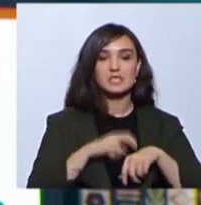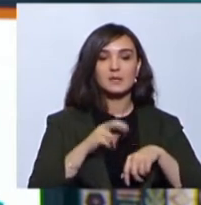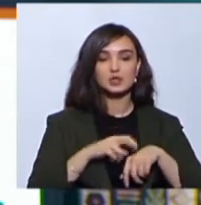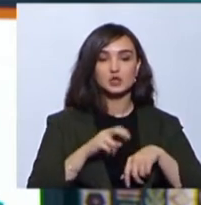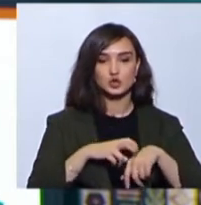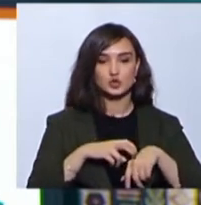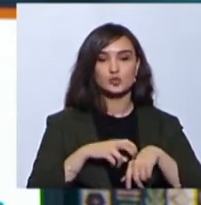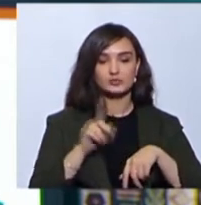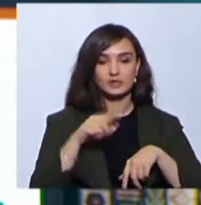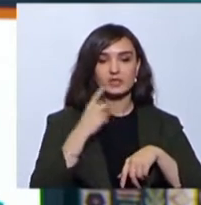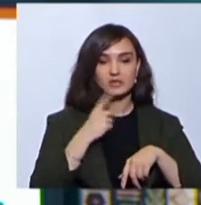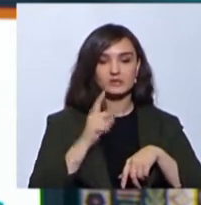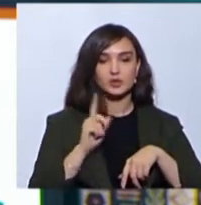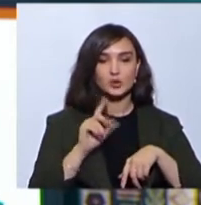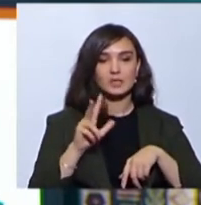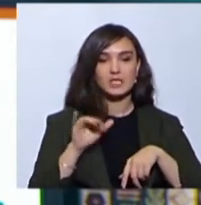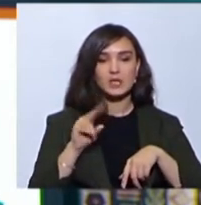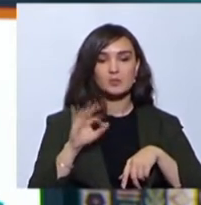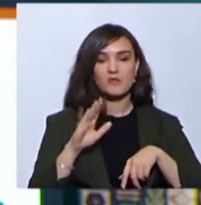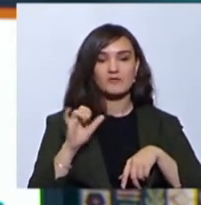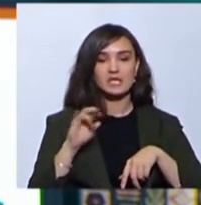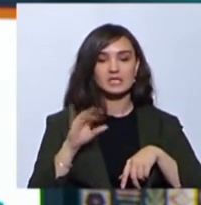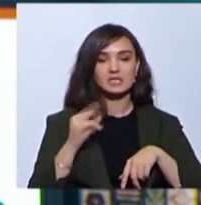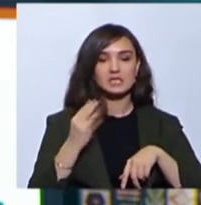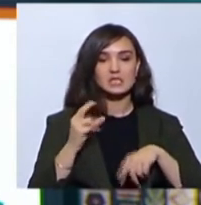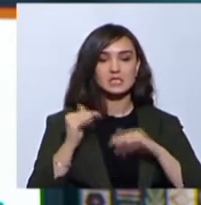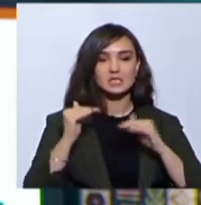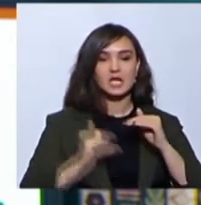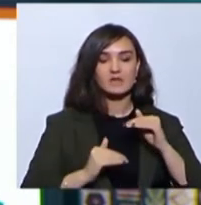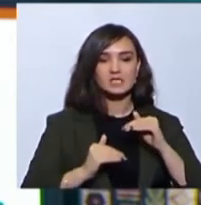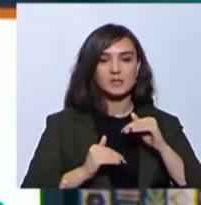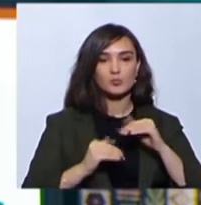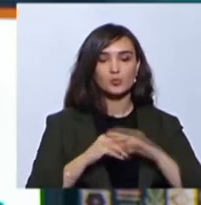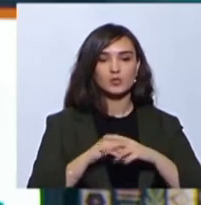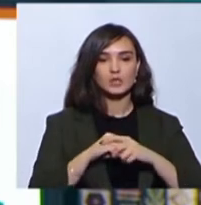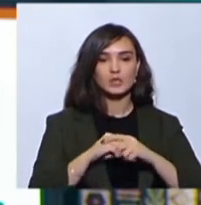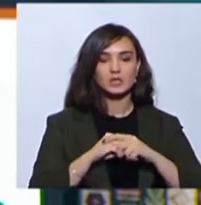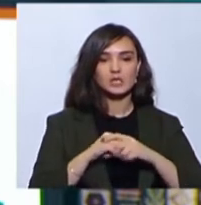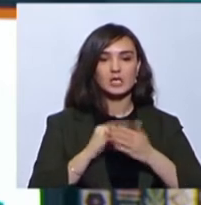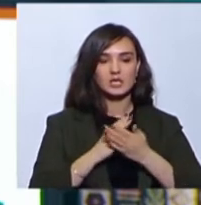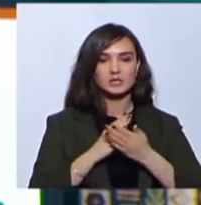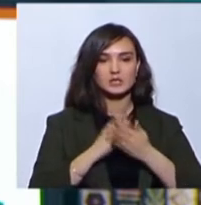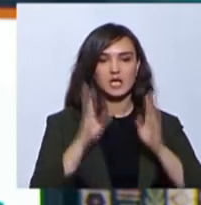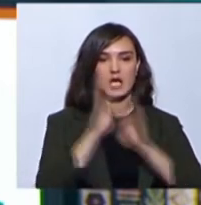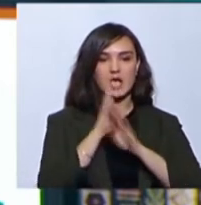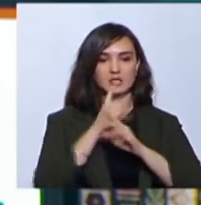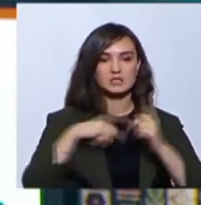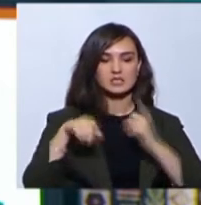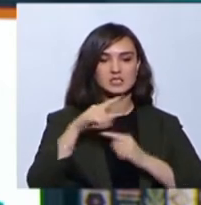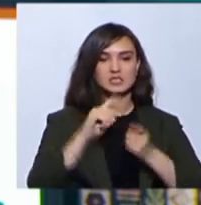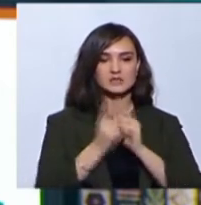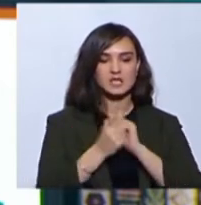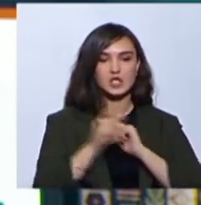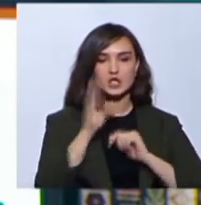სამედიცინო თვალსაზრისით? თქვენ ბრძანეთ რომ ჰიპოვენტილაცია, ანუ დაქვეითებული არის აირცვლა,